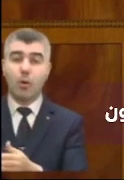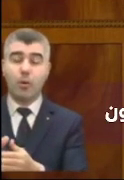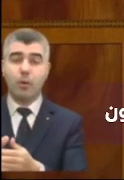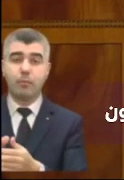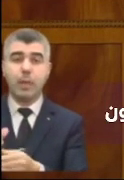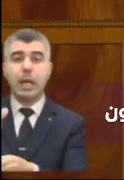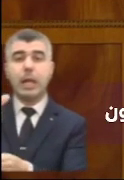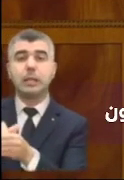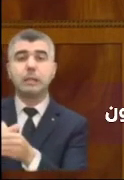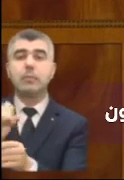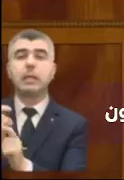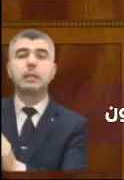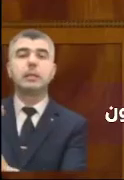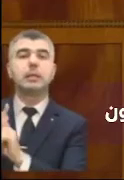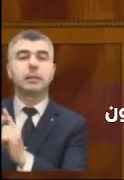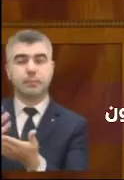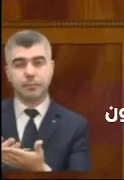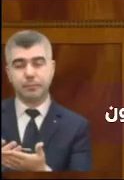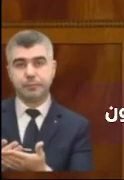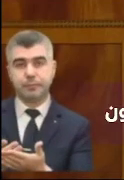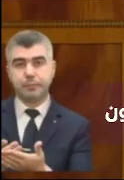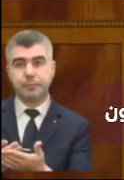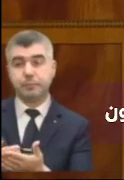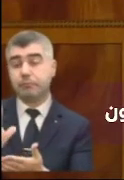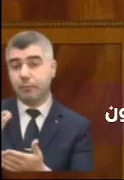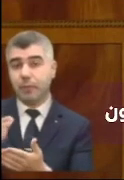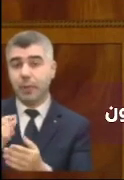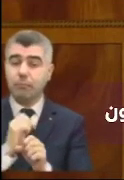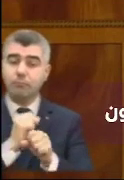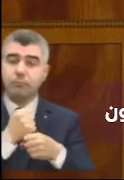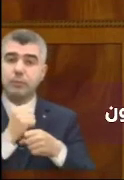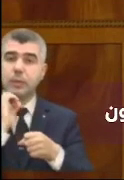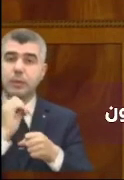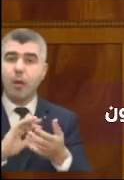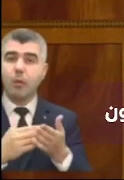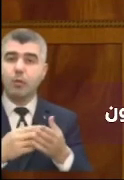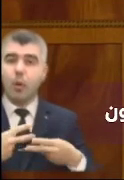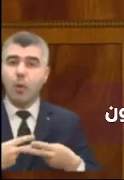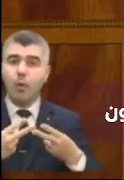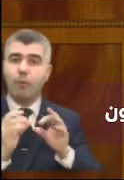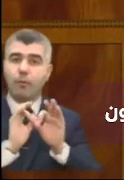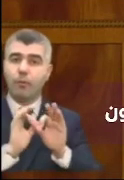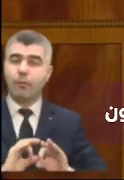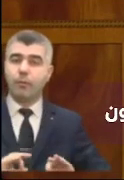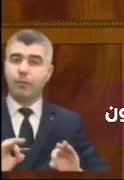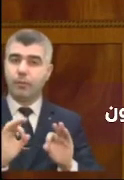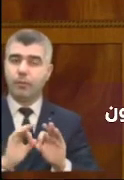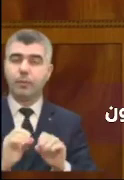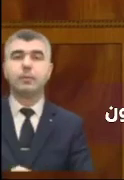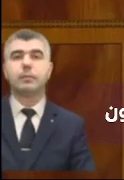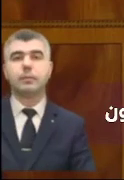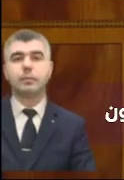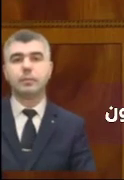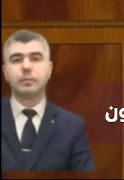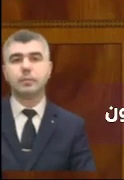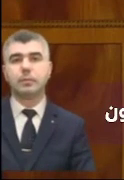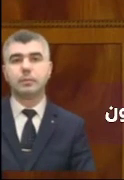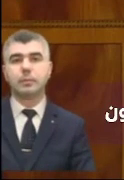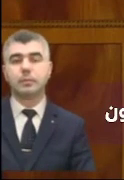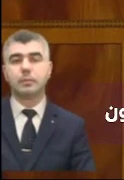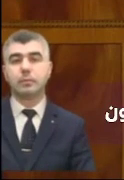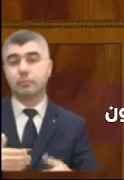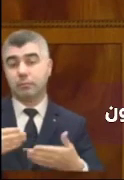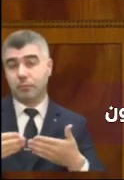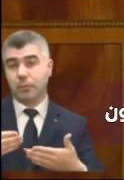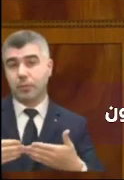قاله طاهر بن جلون ويعطي أيضا هذه السرية لهذه هذه الحيوية المهمة. وفي